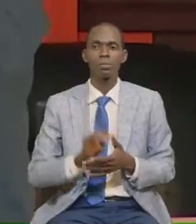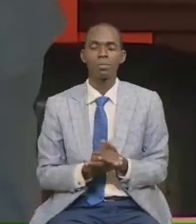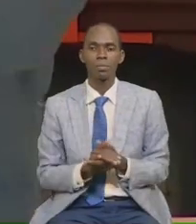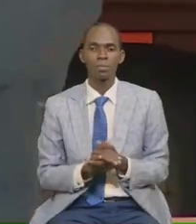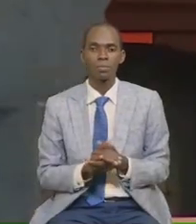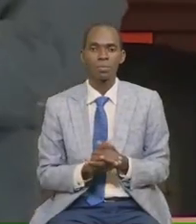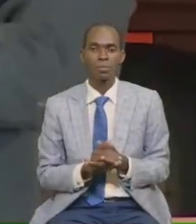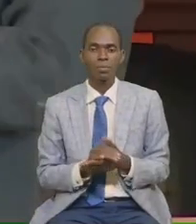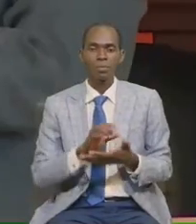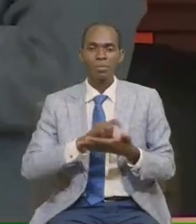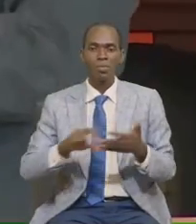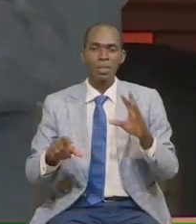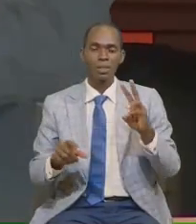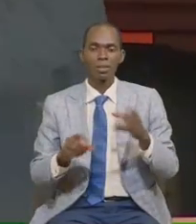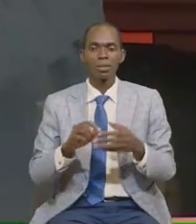verset 28.